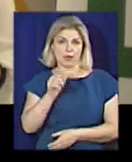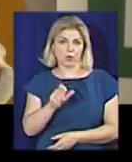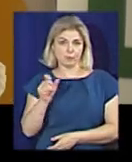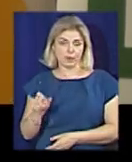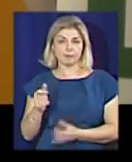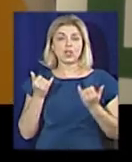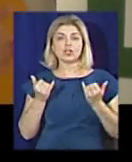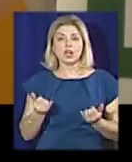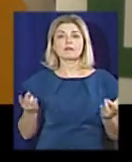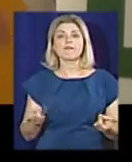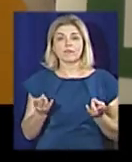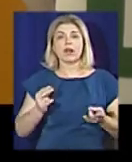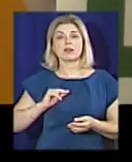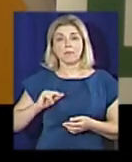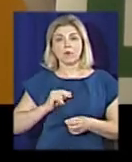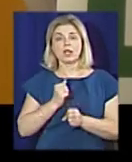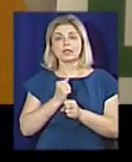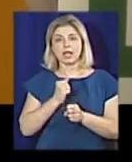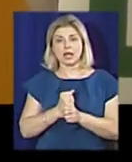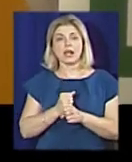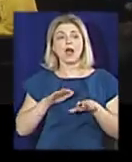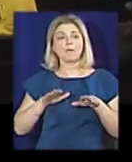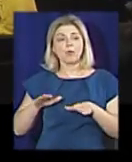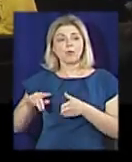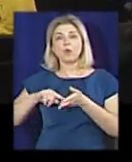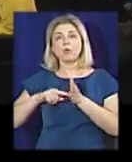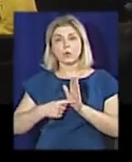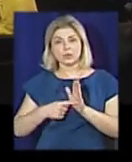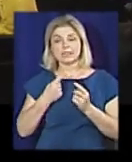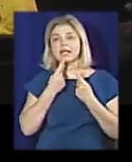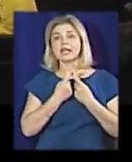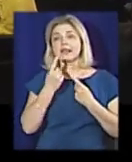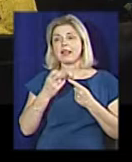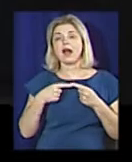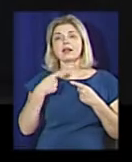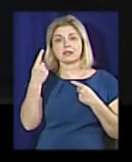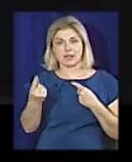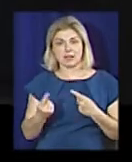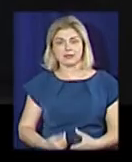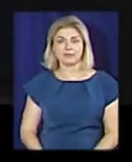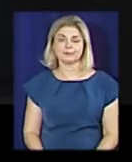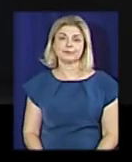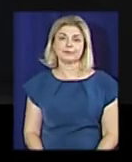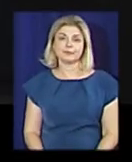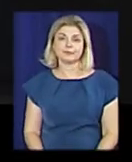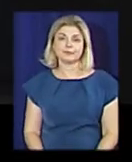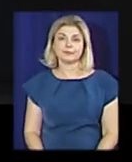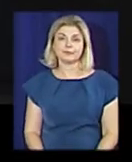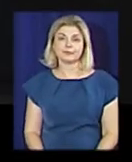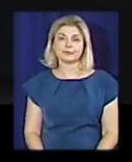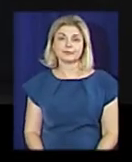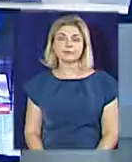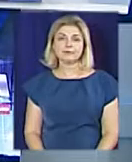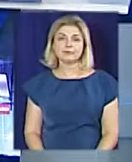Зараз триває робота над створенням мобільних дистанційних пунктів. Олександр Гордієнко, Андрій Заворотній, телевізійні новини